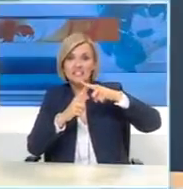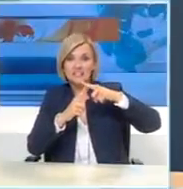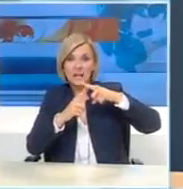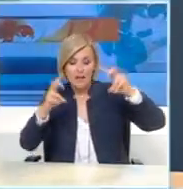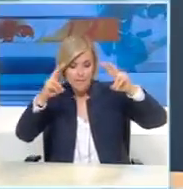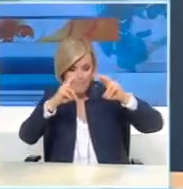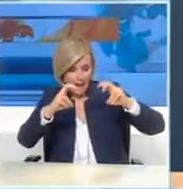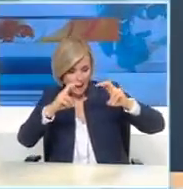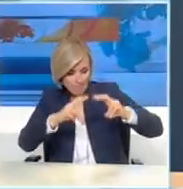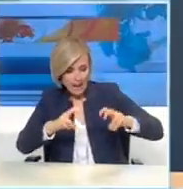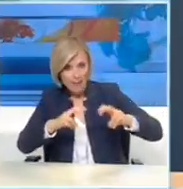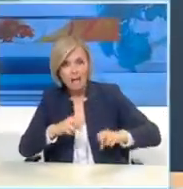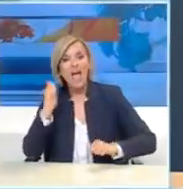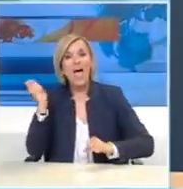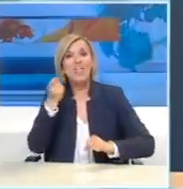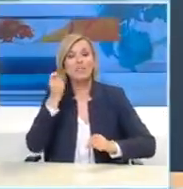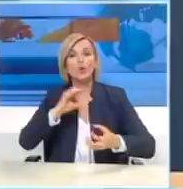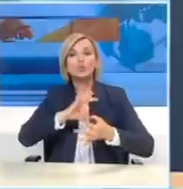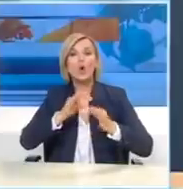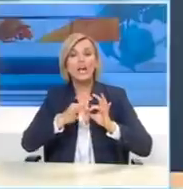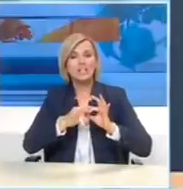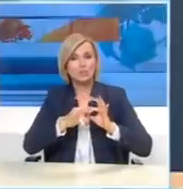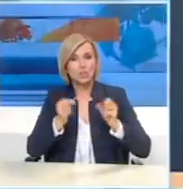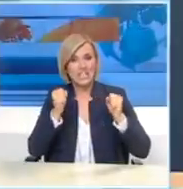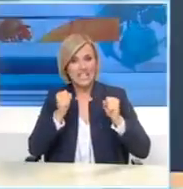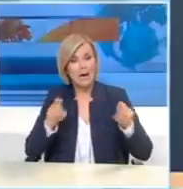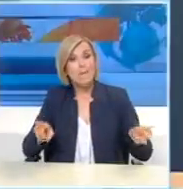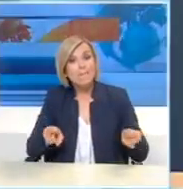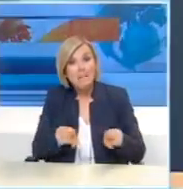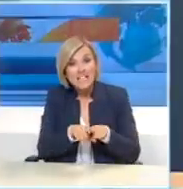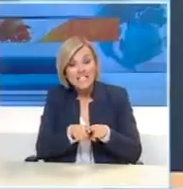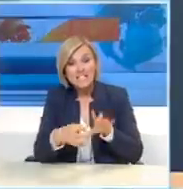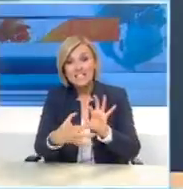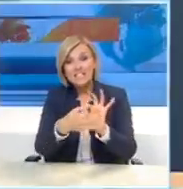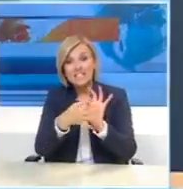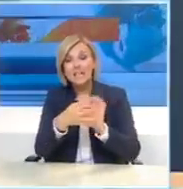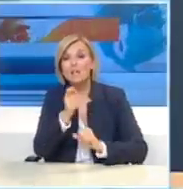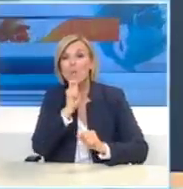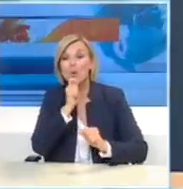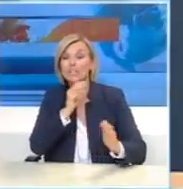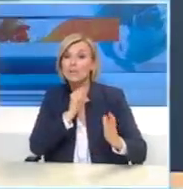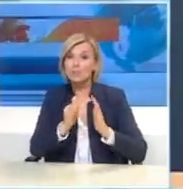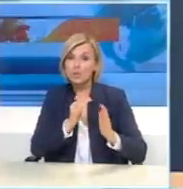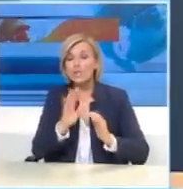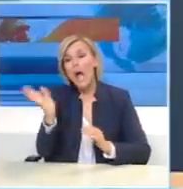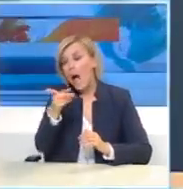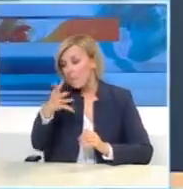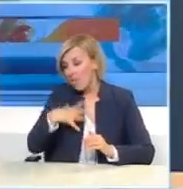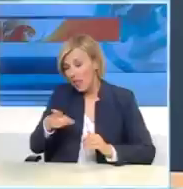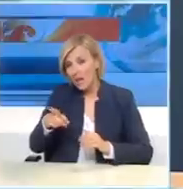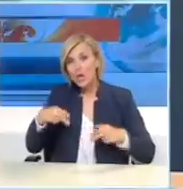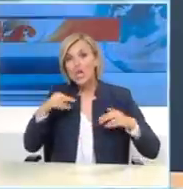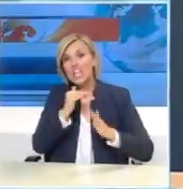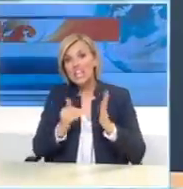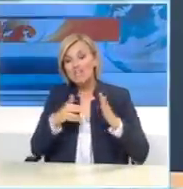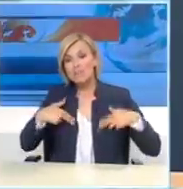προσεκτικά από τον Εθνικό Οργανισμό Δημόσιας Υγείας σε συνεργασία με την πολιτική προστασία. Μπορεί να προσθέσει ο Υπουργός αν θέλει κάτι παραπάνω. Και